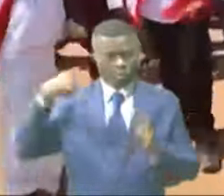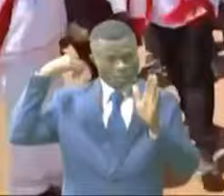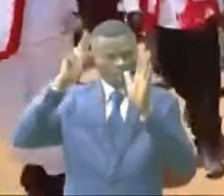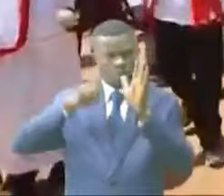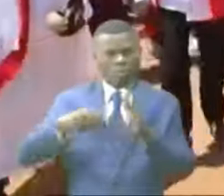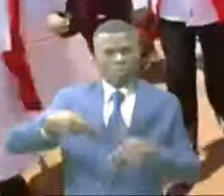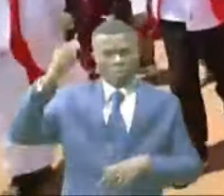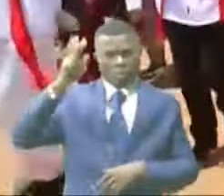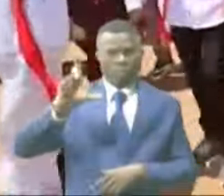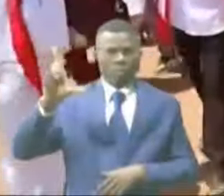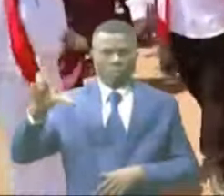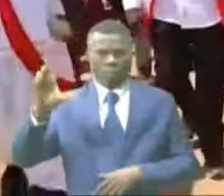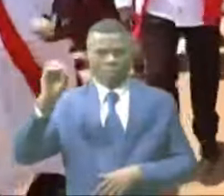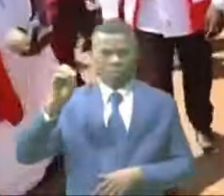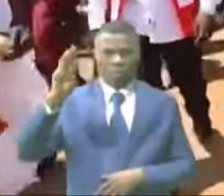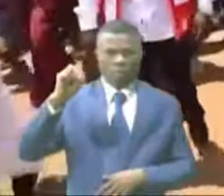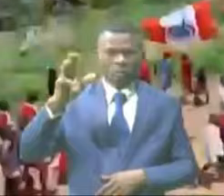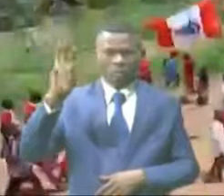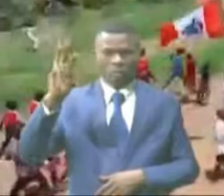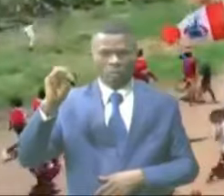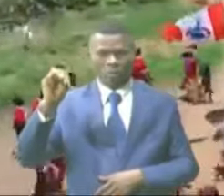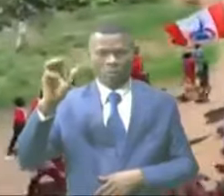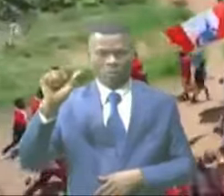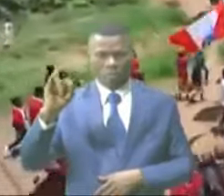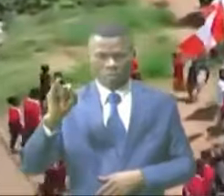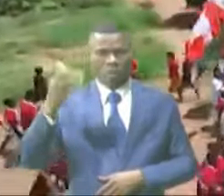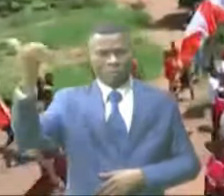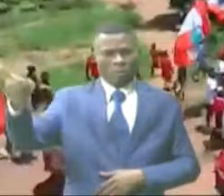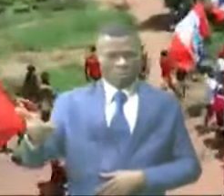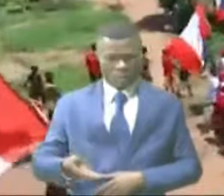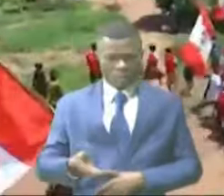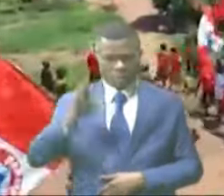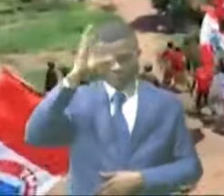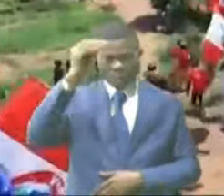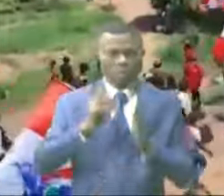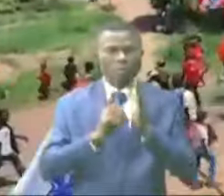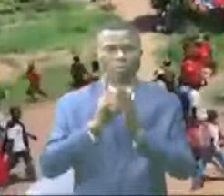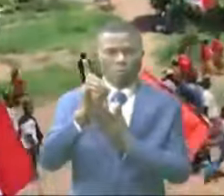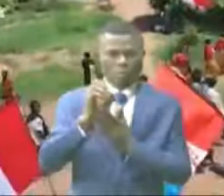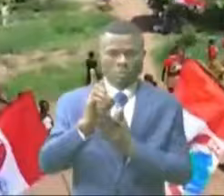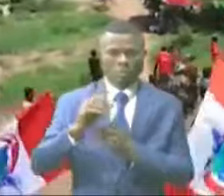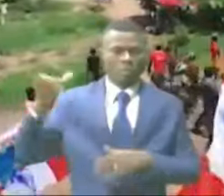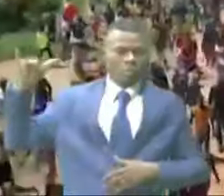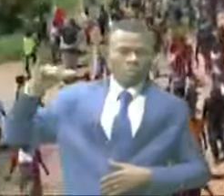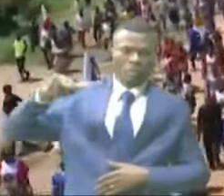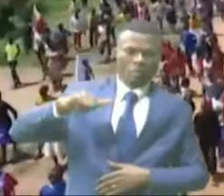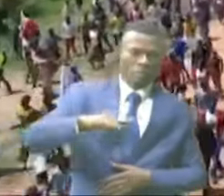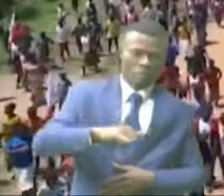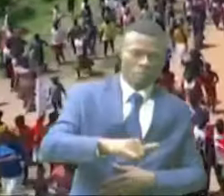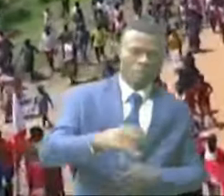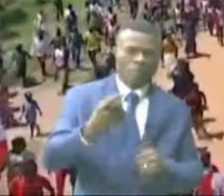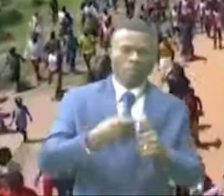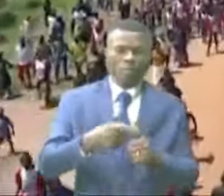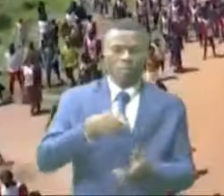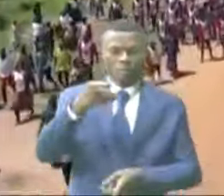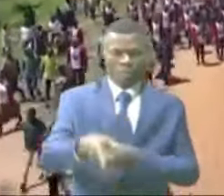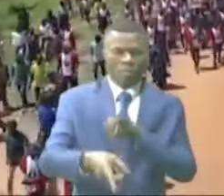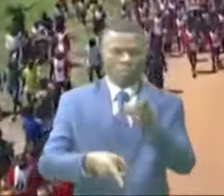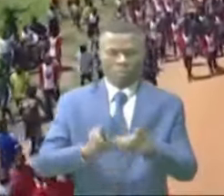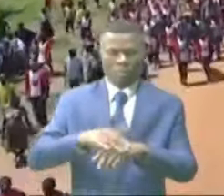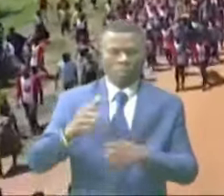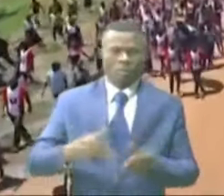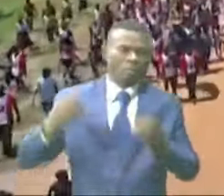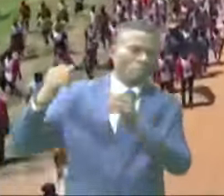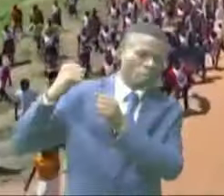de Haut-Lomami, Excellente Sami Yumba, qui ont accueilli l'homme de développement à sa descente d'avion. D'abord à pied, puis sur